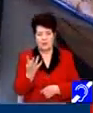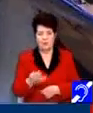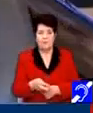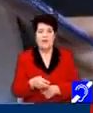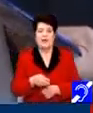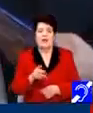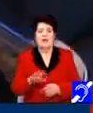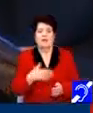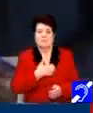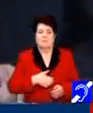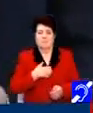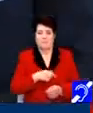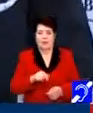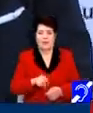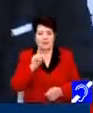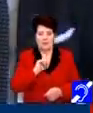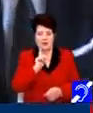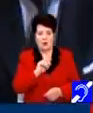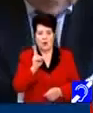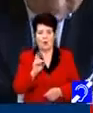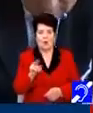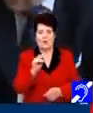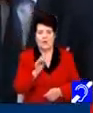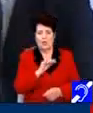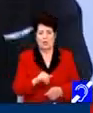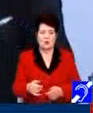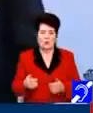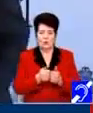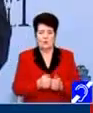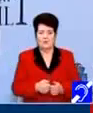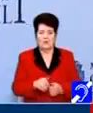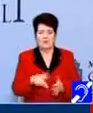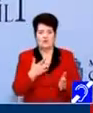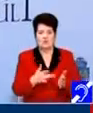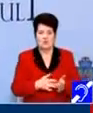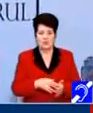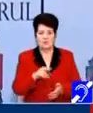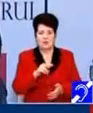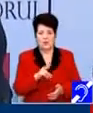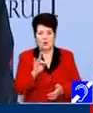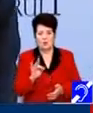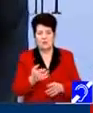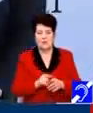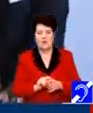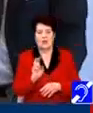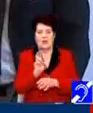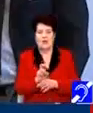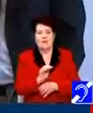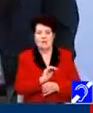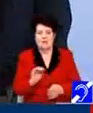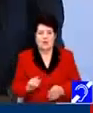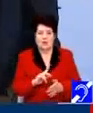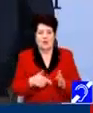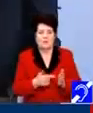general interimar al municipiului Chișinău, Ruslan Codreanu, împreună cu pretorul sectorului centru, Pavel Rusu, se află într-o vizită oficială